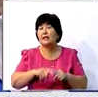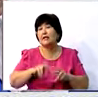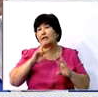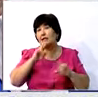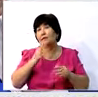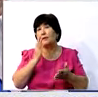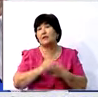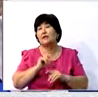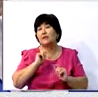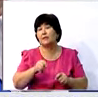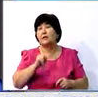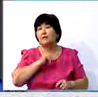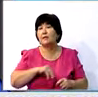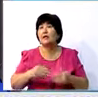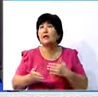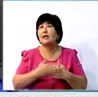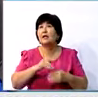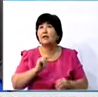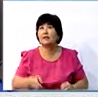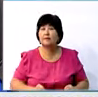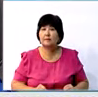погрешности предложено принять меры.